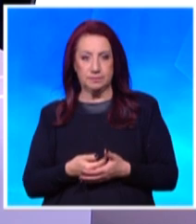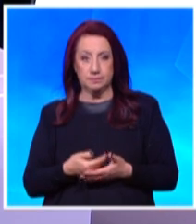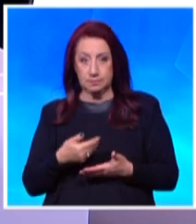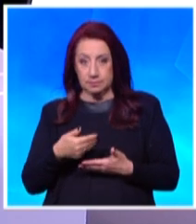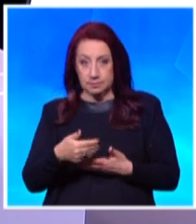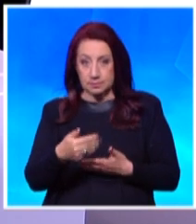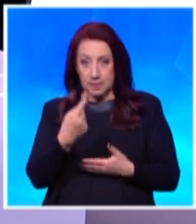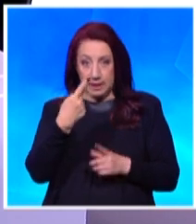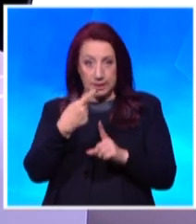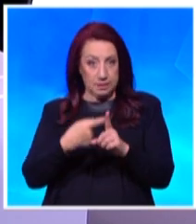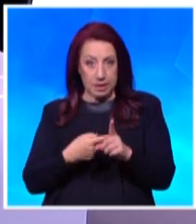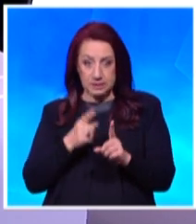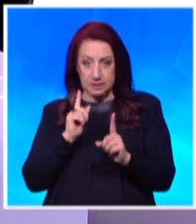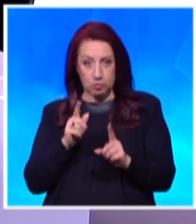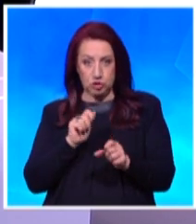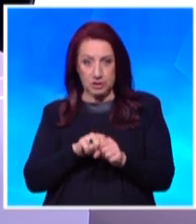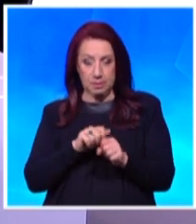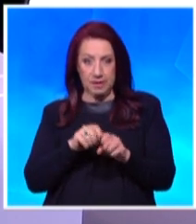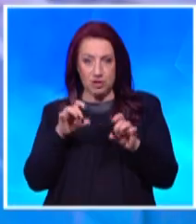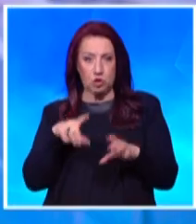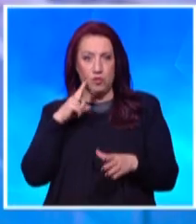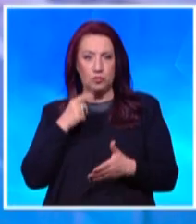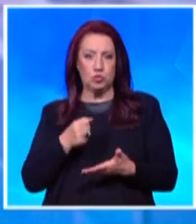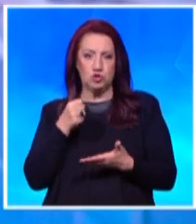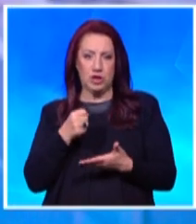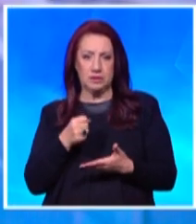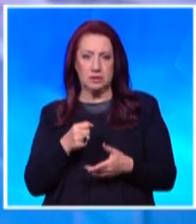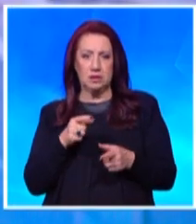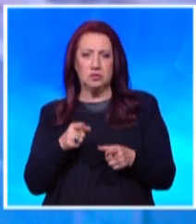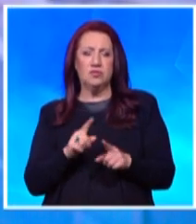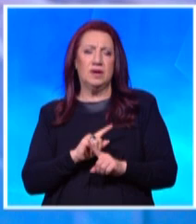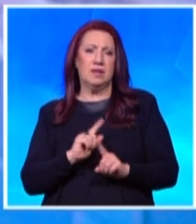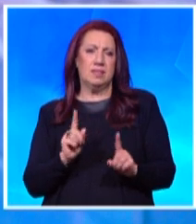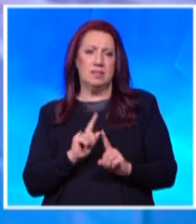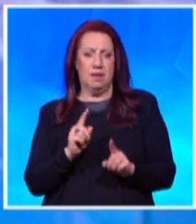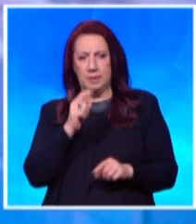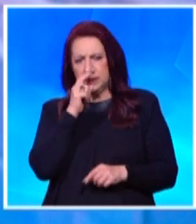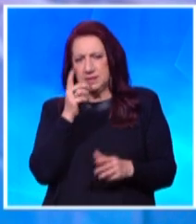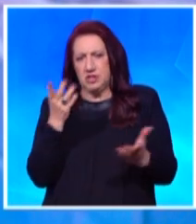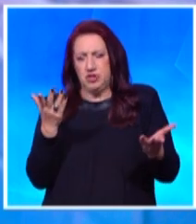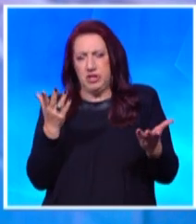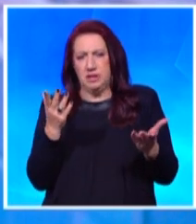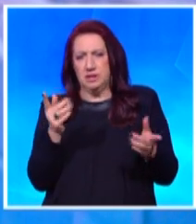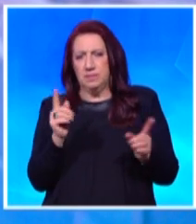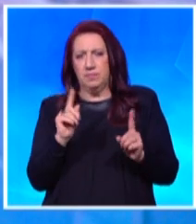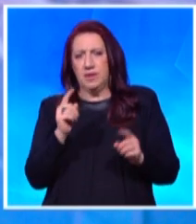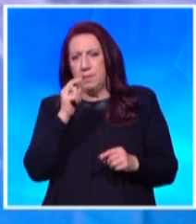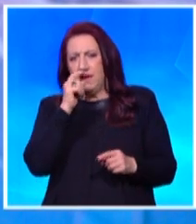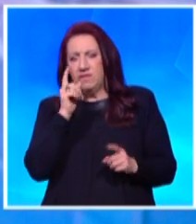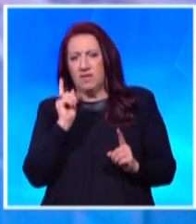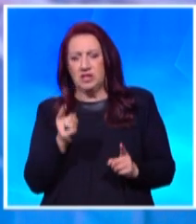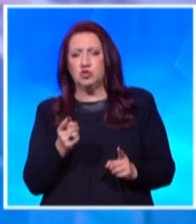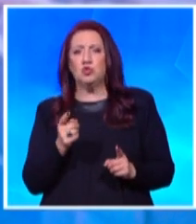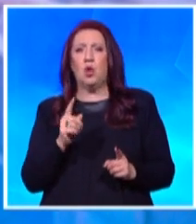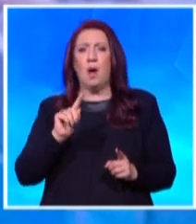ли да се случи? Това няма всъщност никакво значение, защото не е важно кои плащания ще се правят първи,